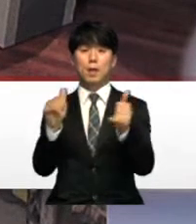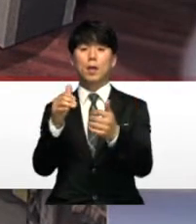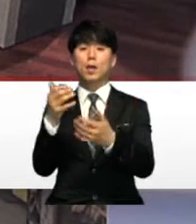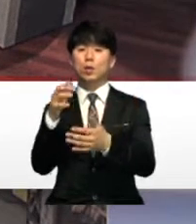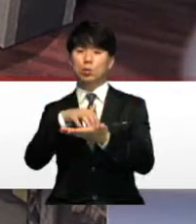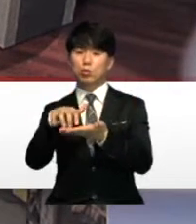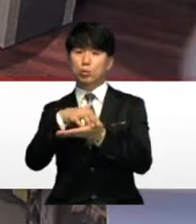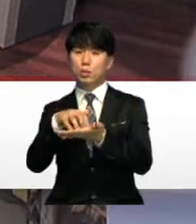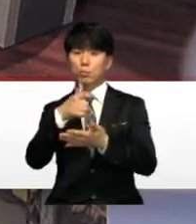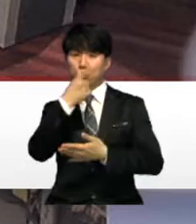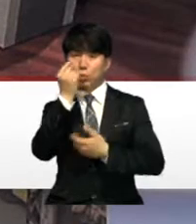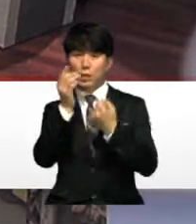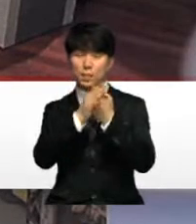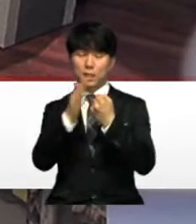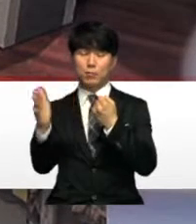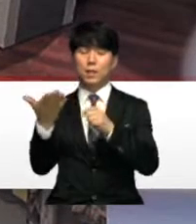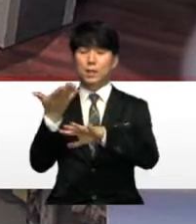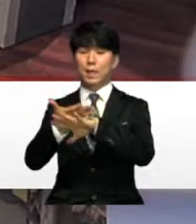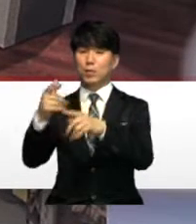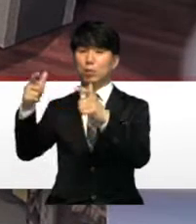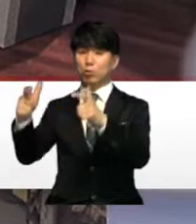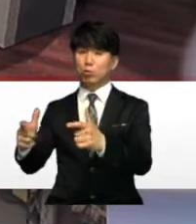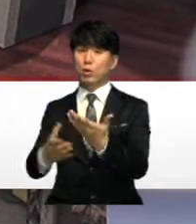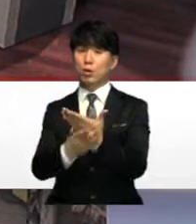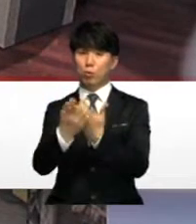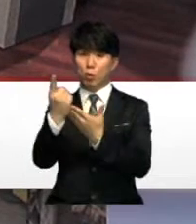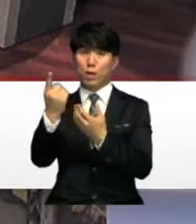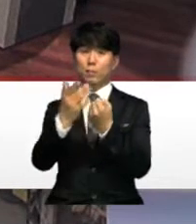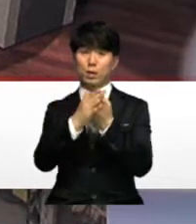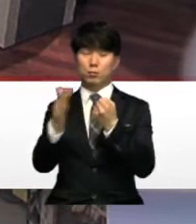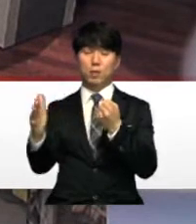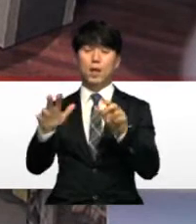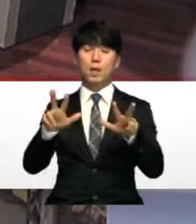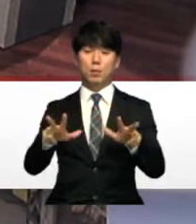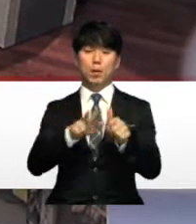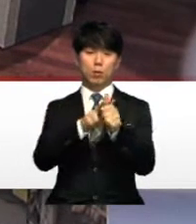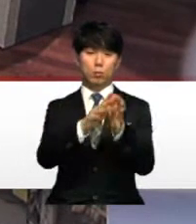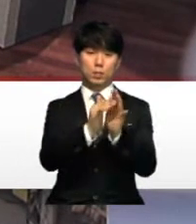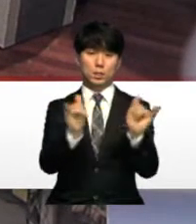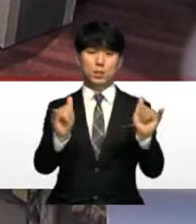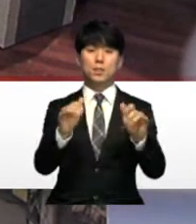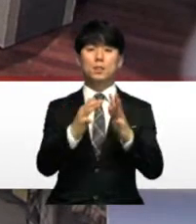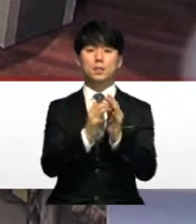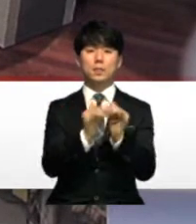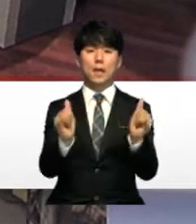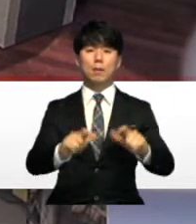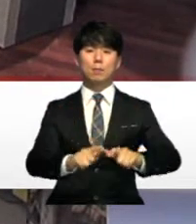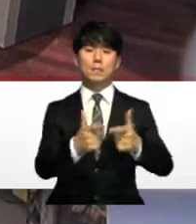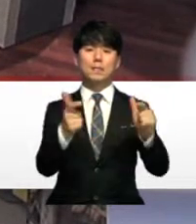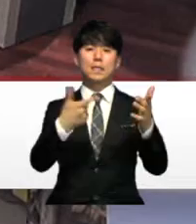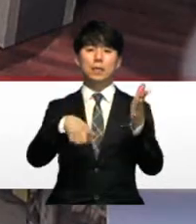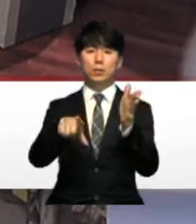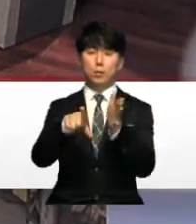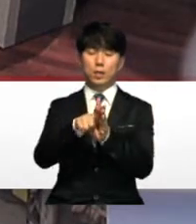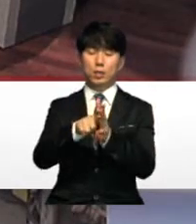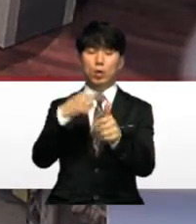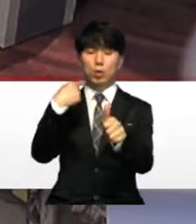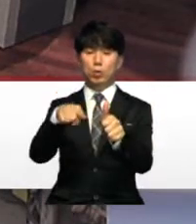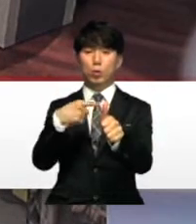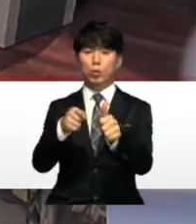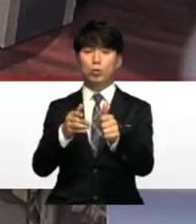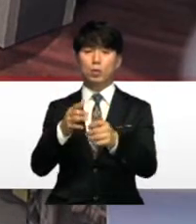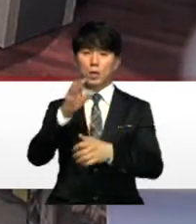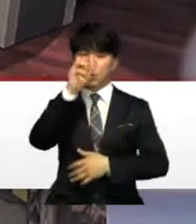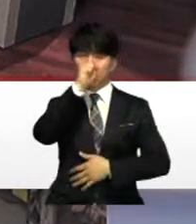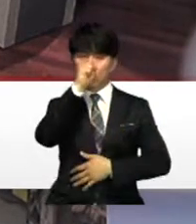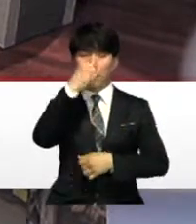일부 지역과 통합됐는데요. 토론회에 참석한 후보자들은 인구 확충 방법으로 교육의 질을 높여야 한다고 한 목소리를